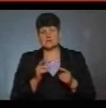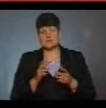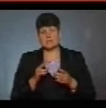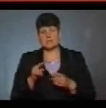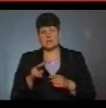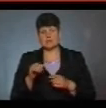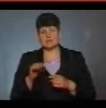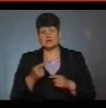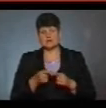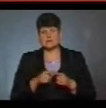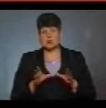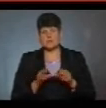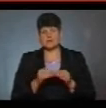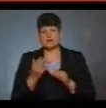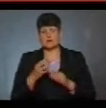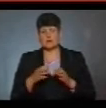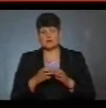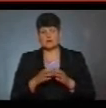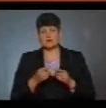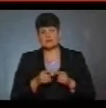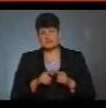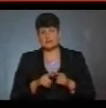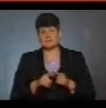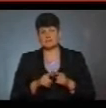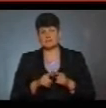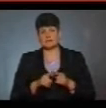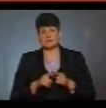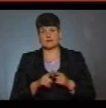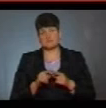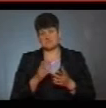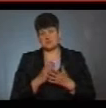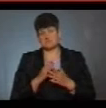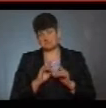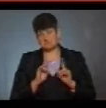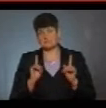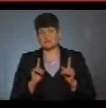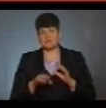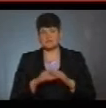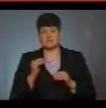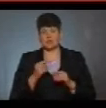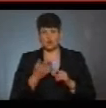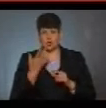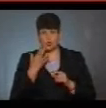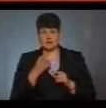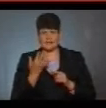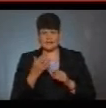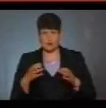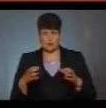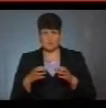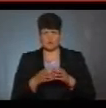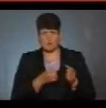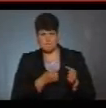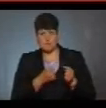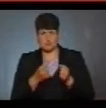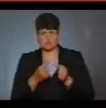що це є об'єднання декількох партій, тобто це є тренд цих виборів, коли декілька партій об'єднуються з сильнішою для того, щоб відповідно потягнути,